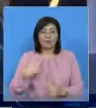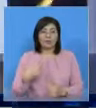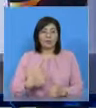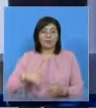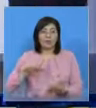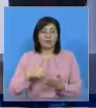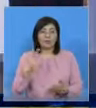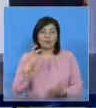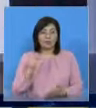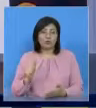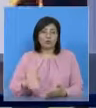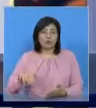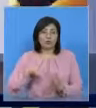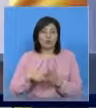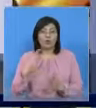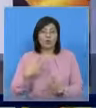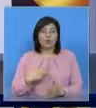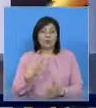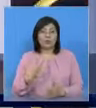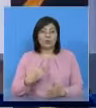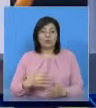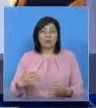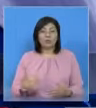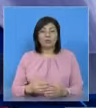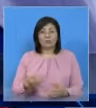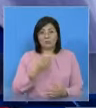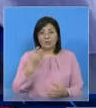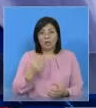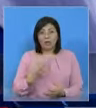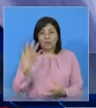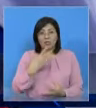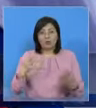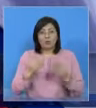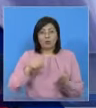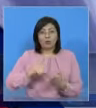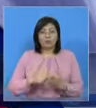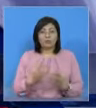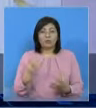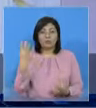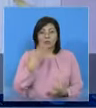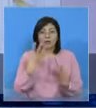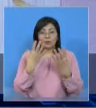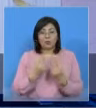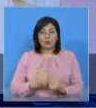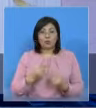қаламызда 300-ге жоқ. Соның үштен бірі осы зағиптар қоғамына мүше. Айта кетейік, халықаралық зағиптар күні әр жыл